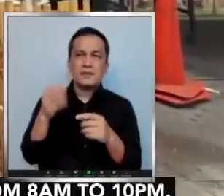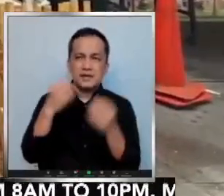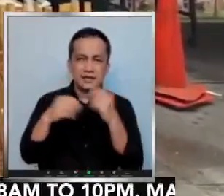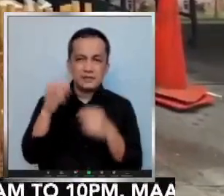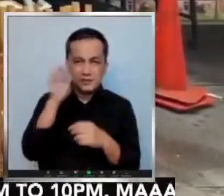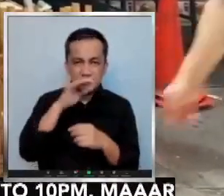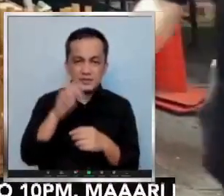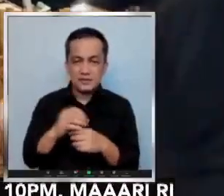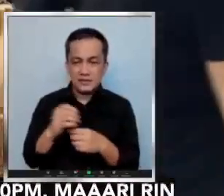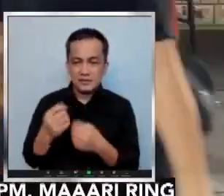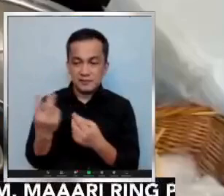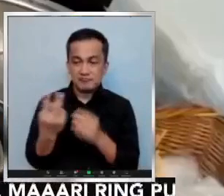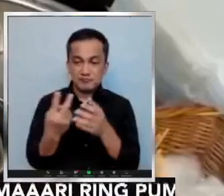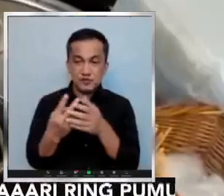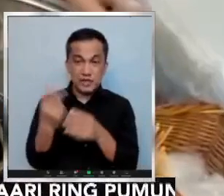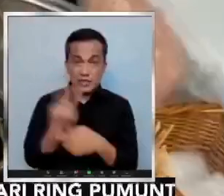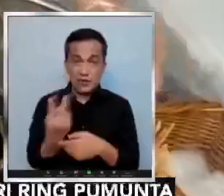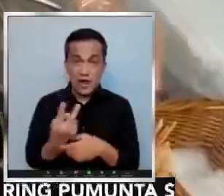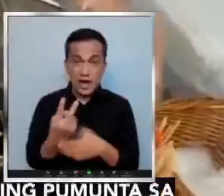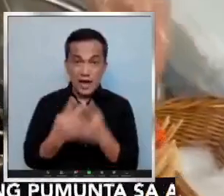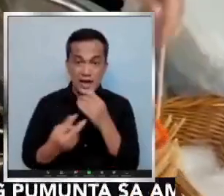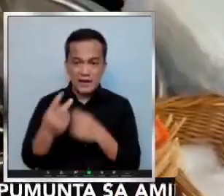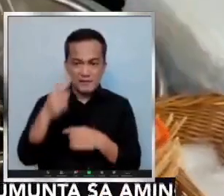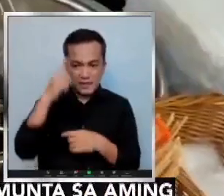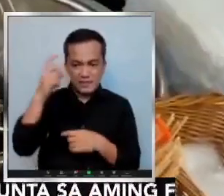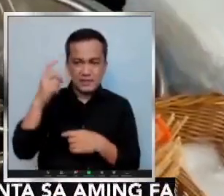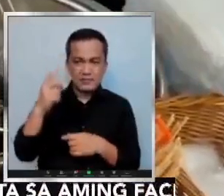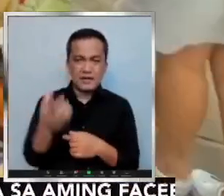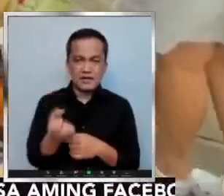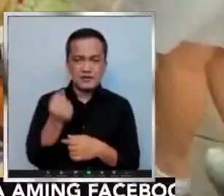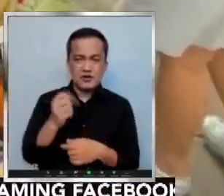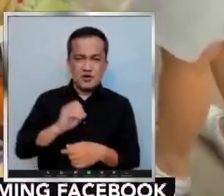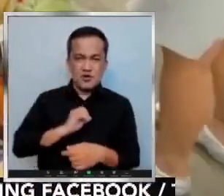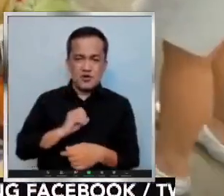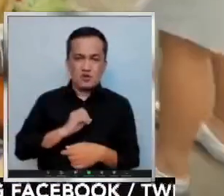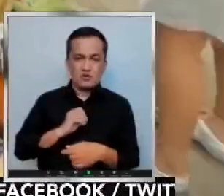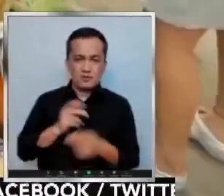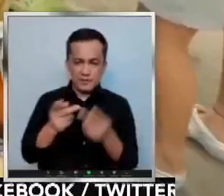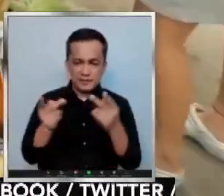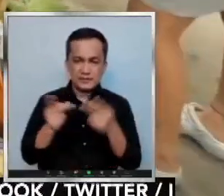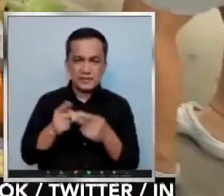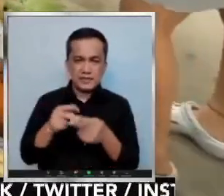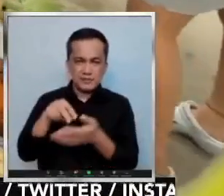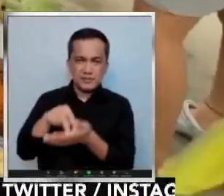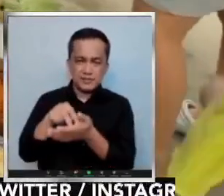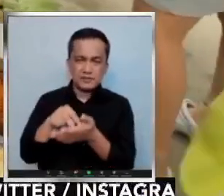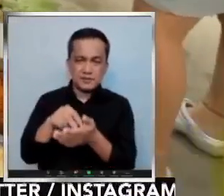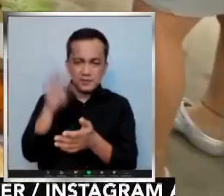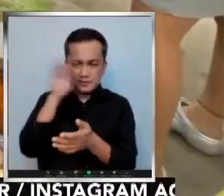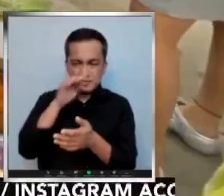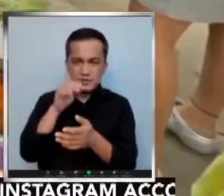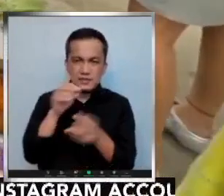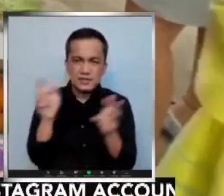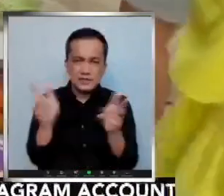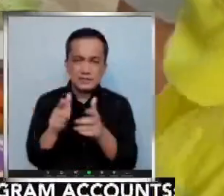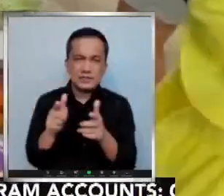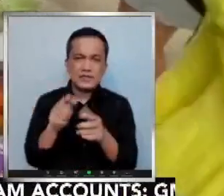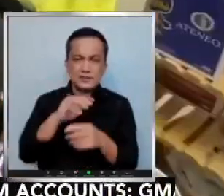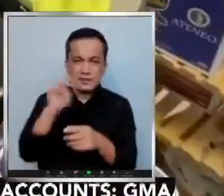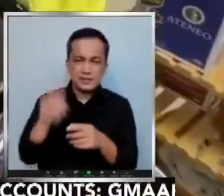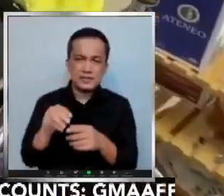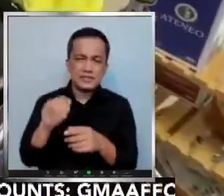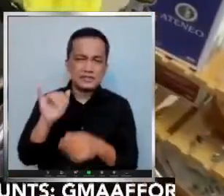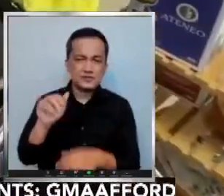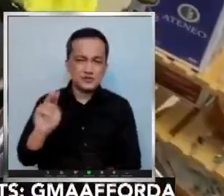nilang magkaroon ng sariling pwesto na magiging tambayan ng mga Pinoy sa Little Manila sa The Big Apple. I feel happy because